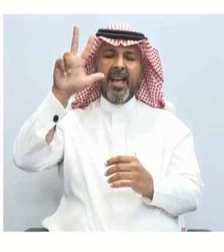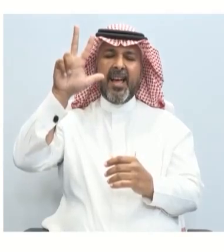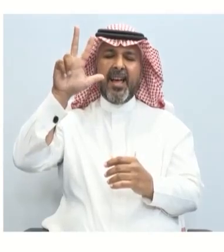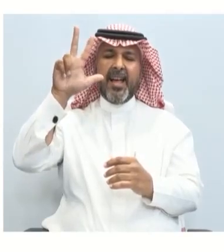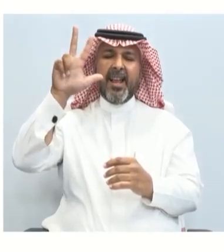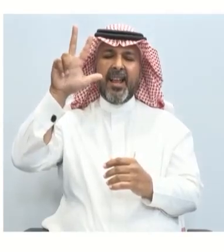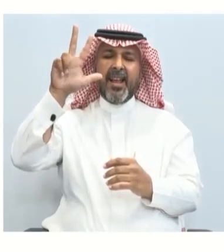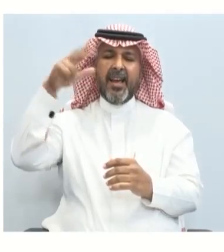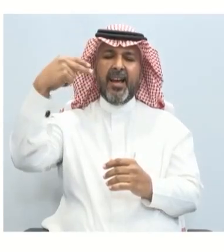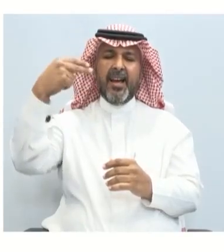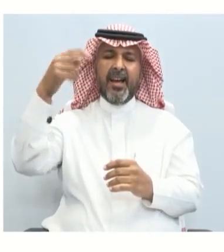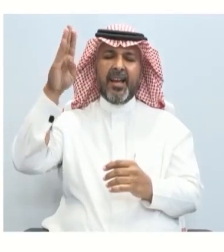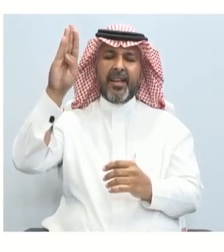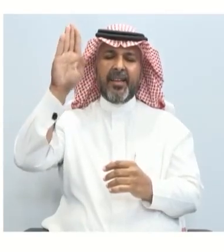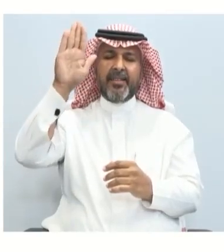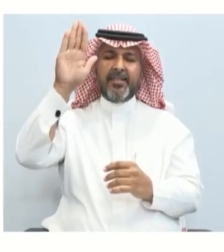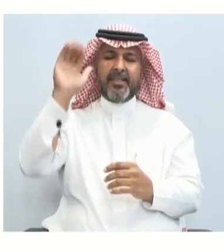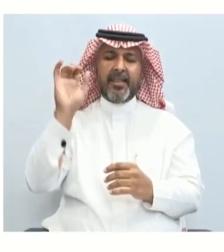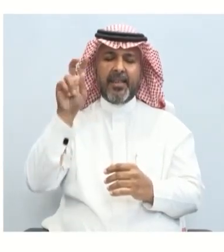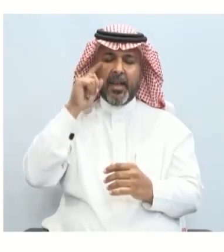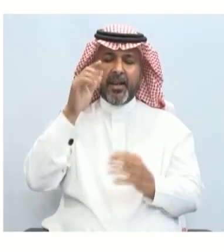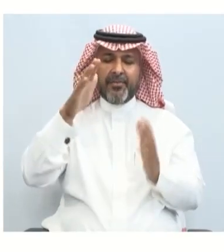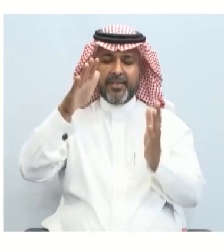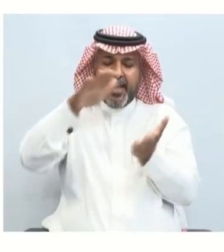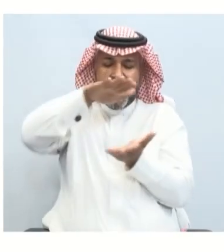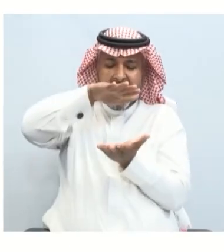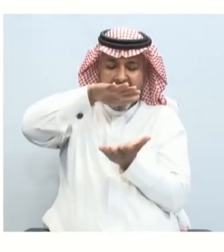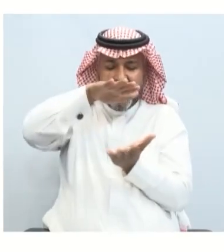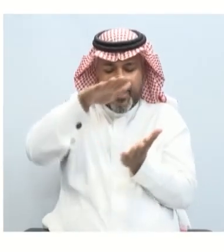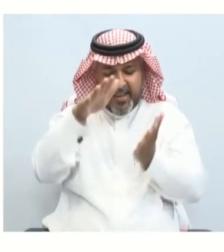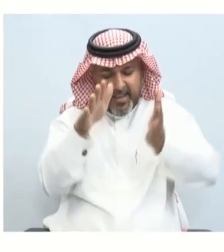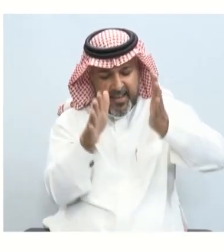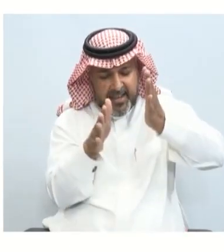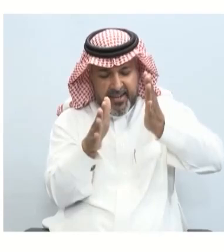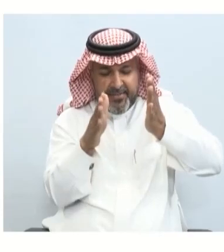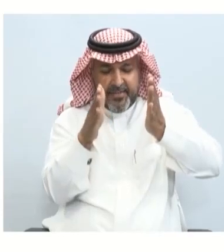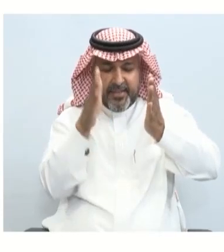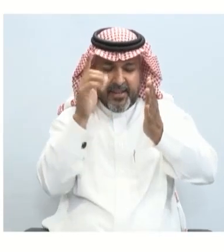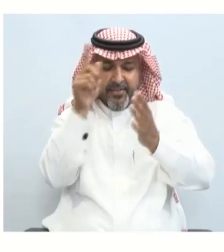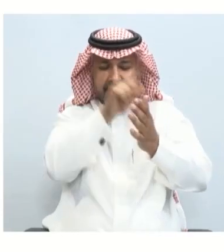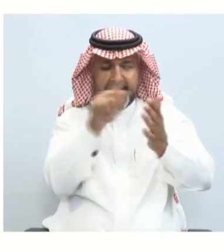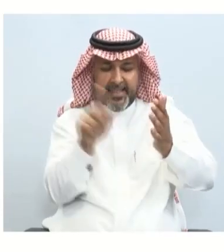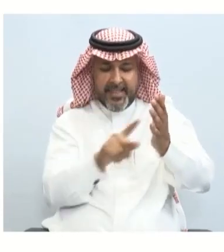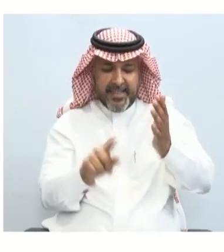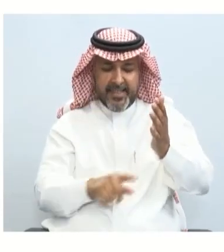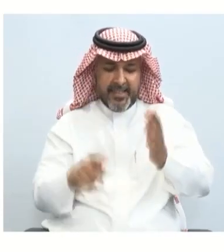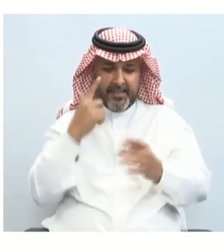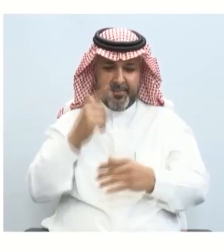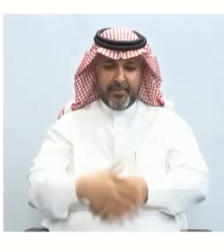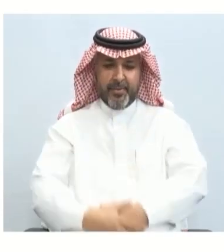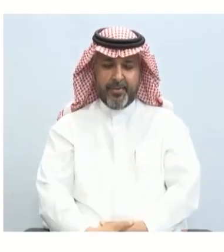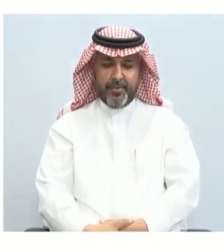وذكرنا في لما شرحنا الدرس بالتفصيل في اخر درس يعني في هذه الوحده اني